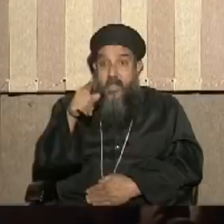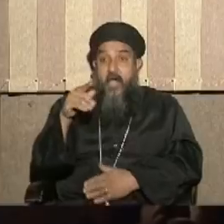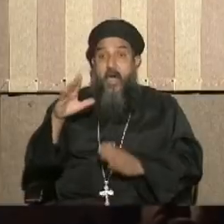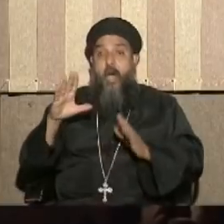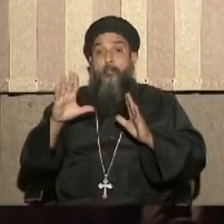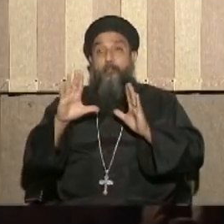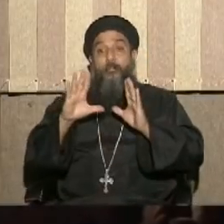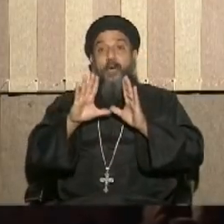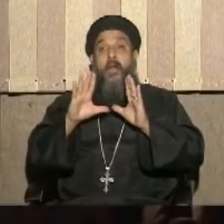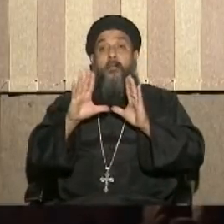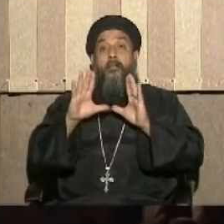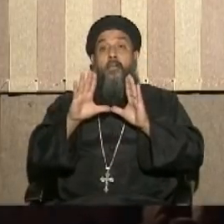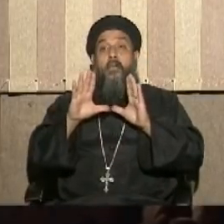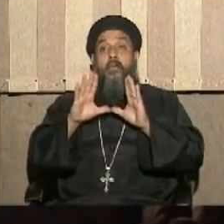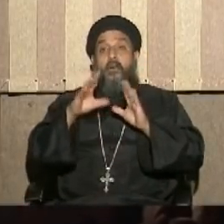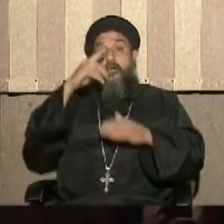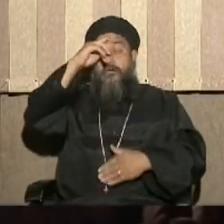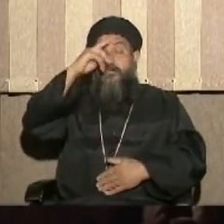مقايوس المصري